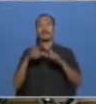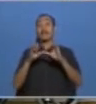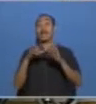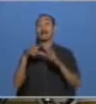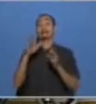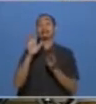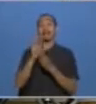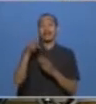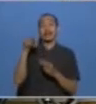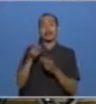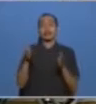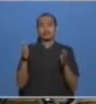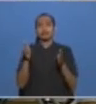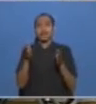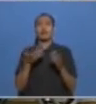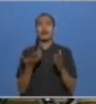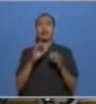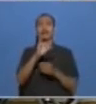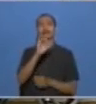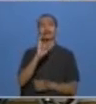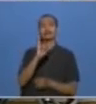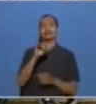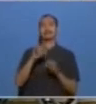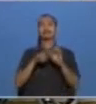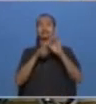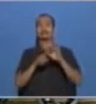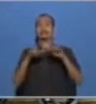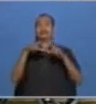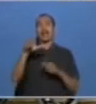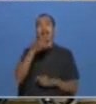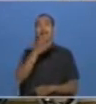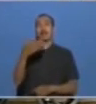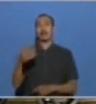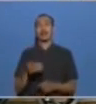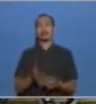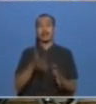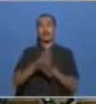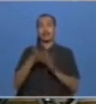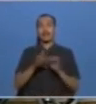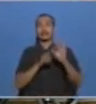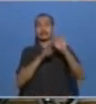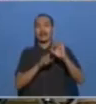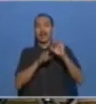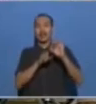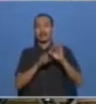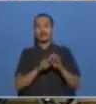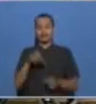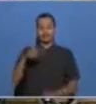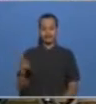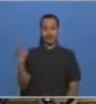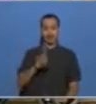People with Disabilities, atau disingkatnya lebih enak adalah CIKAL Indonesia. Hadir di sebelah saya dengan busana